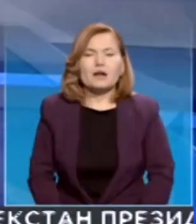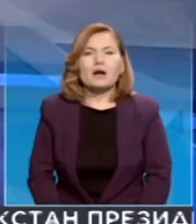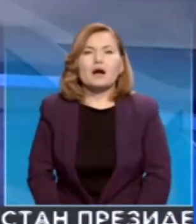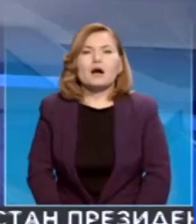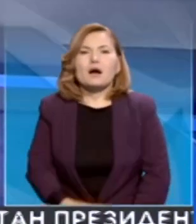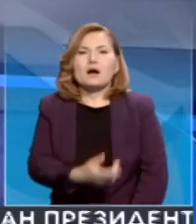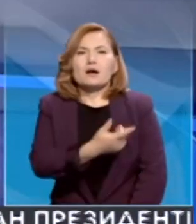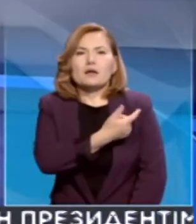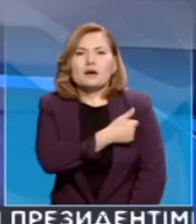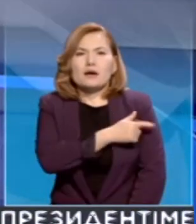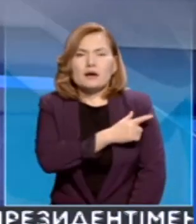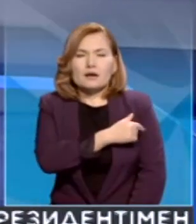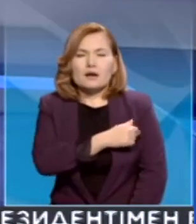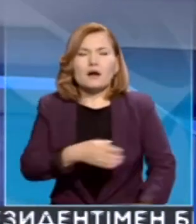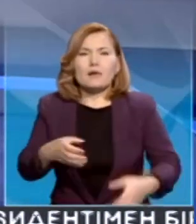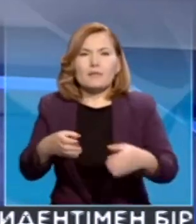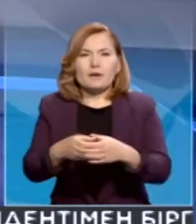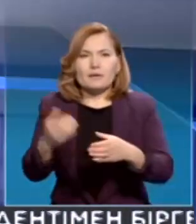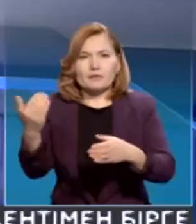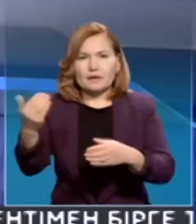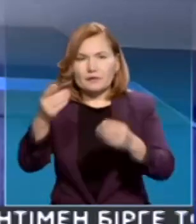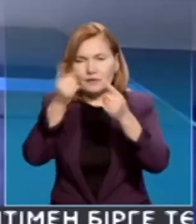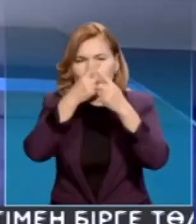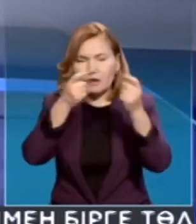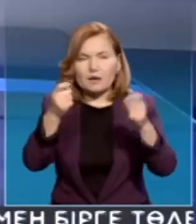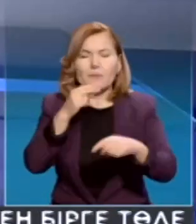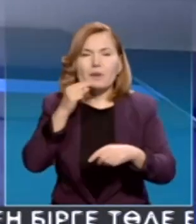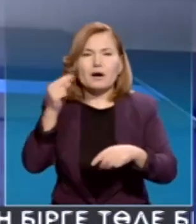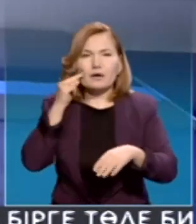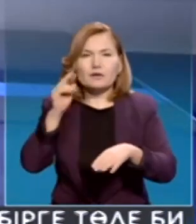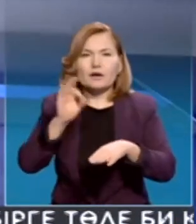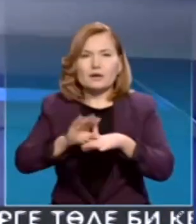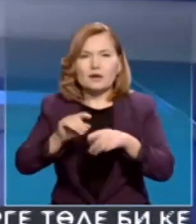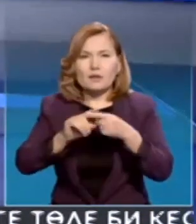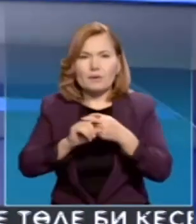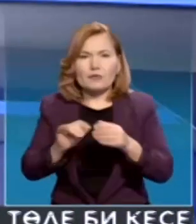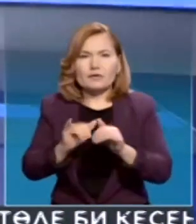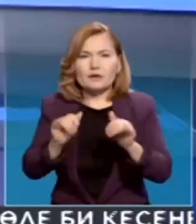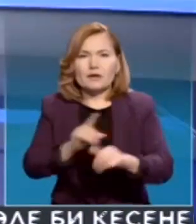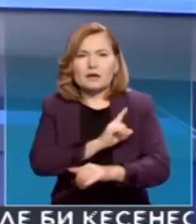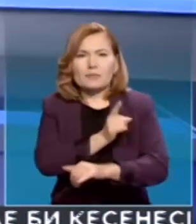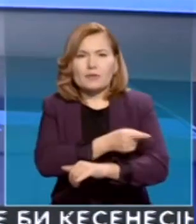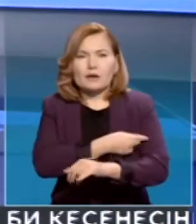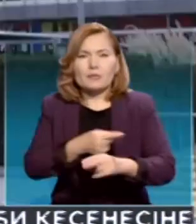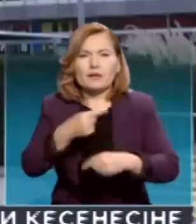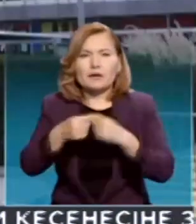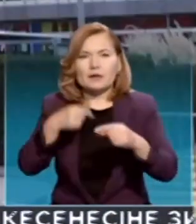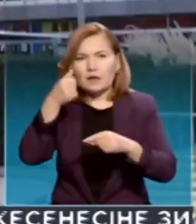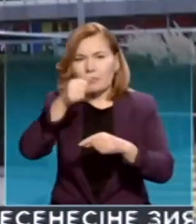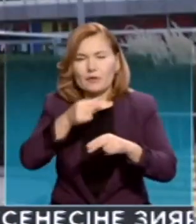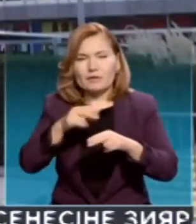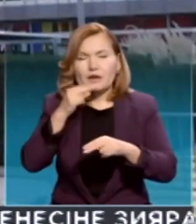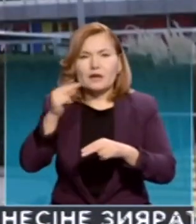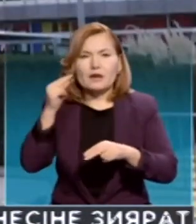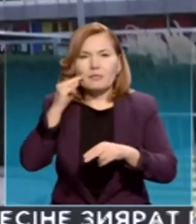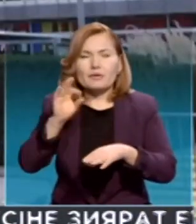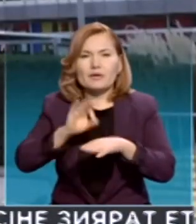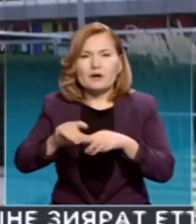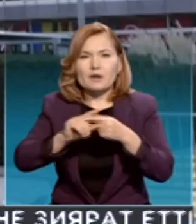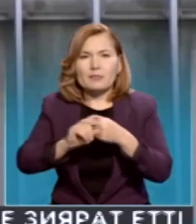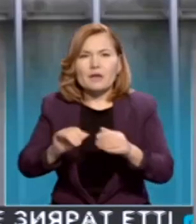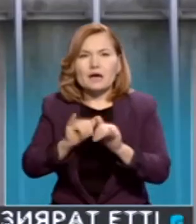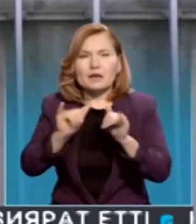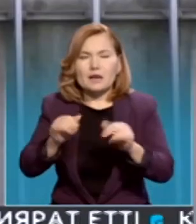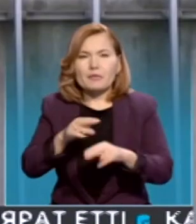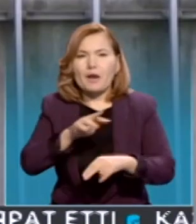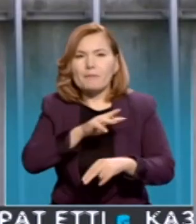Дүниежүзілік денсаулық сақтау ұйымы Қытайда COVID-тің өршуіне алаңдаушылық білдірді. Кейбір болжамдарға қарағанда, келесі жылы бұл елде инфекция өрши